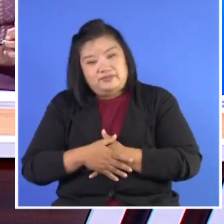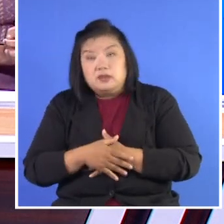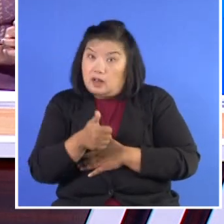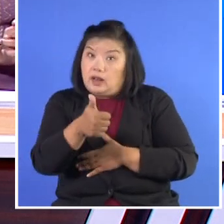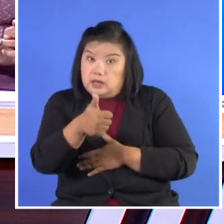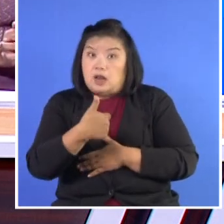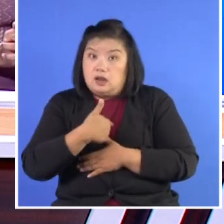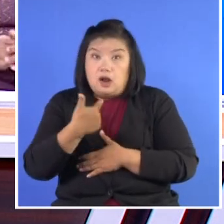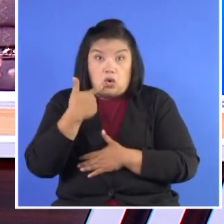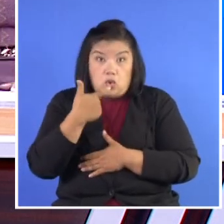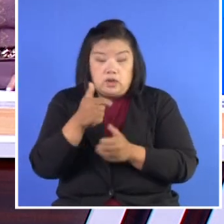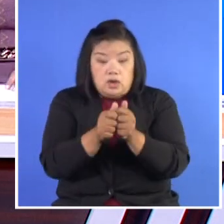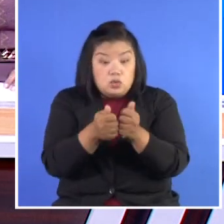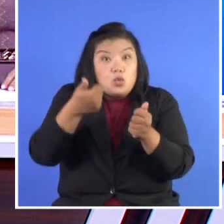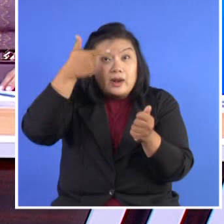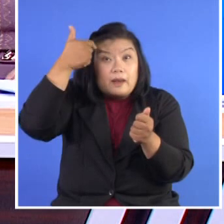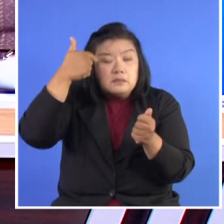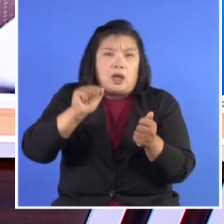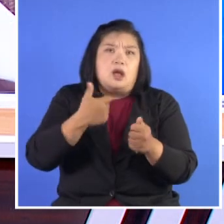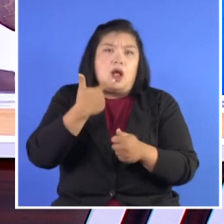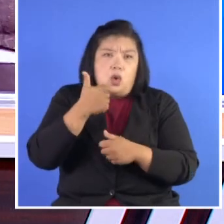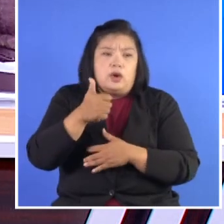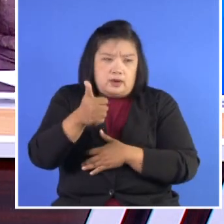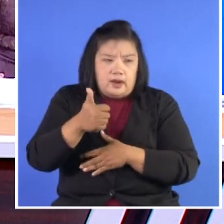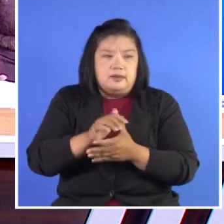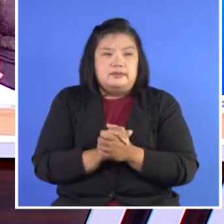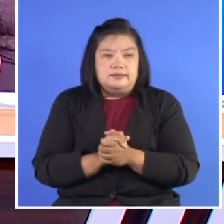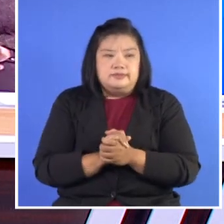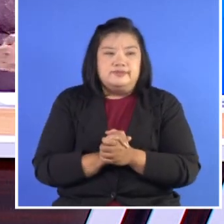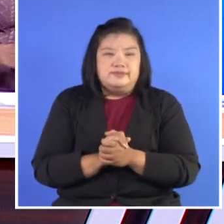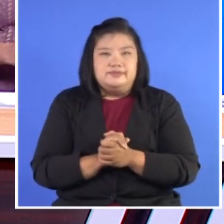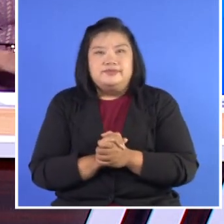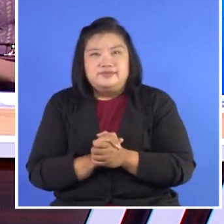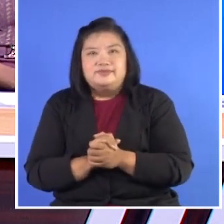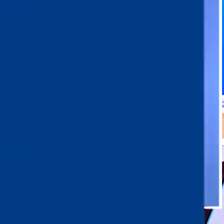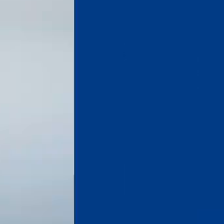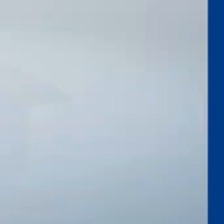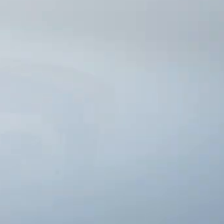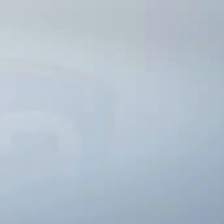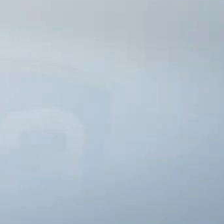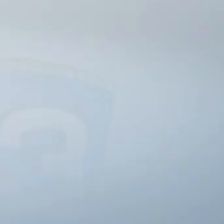ไทย ๆใช่ๆ แล้วทำไมต้องทำอีโมจิคอนเฮ้ๆอะไรอย่างเงี้ย